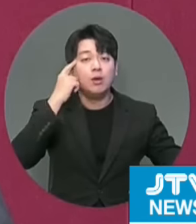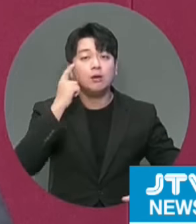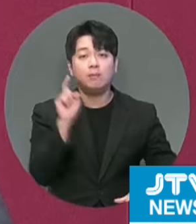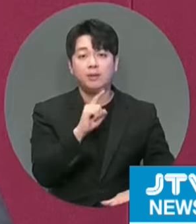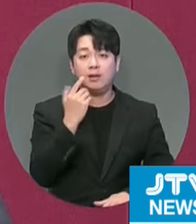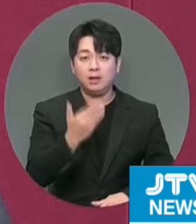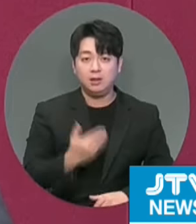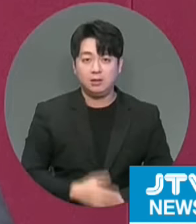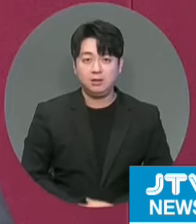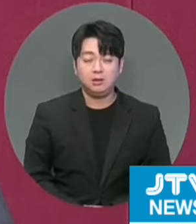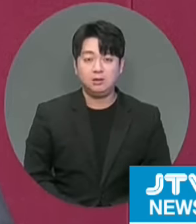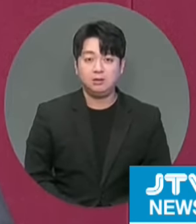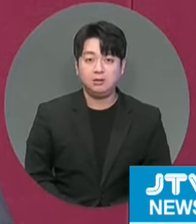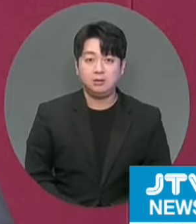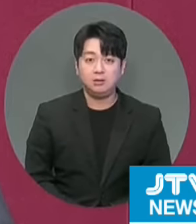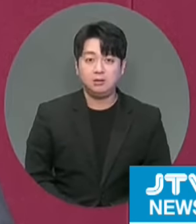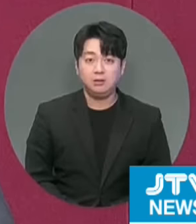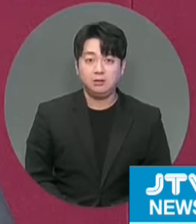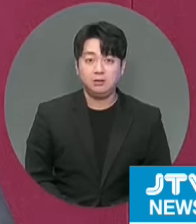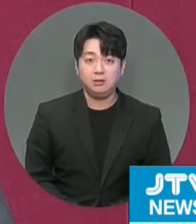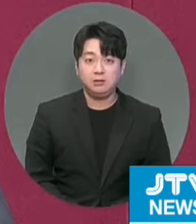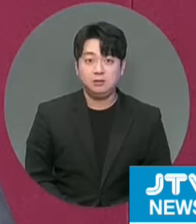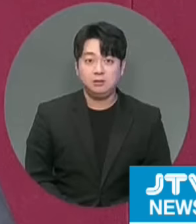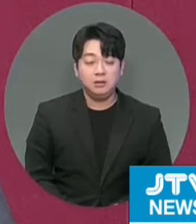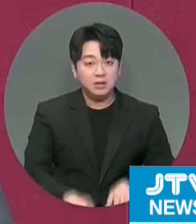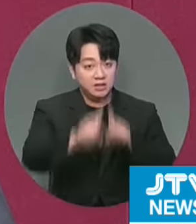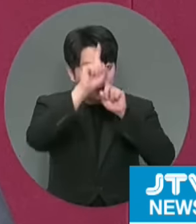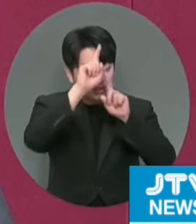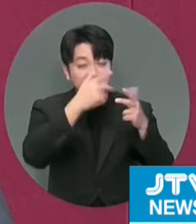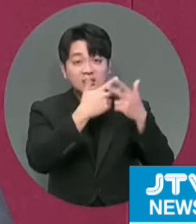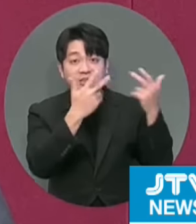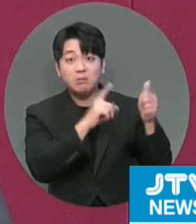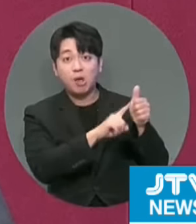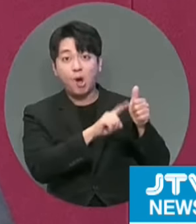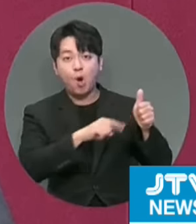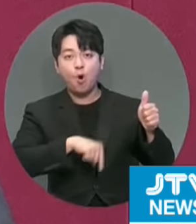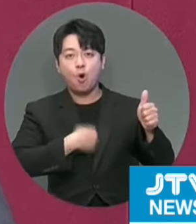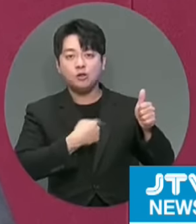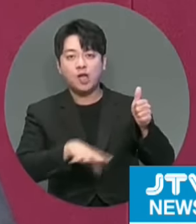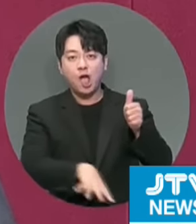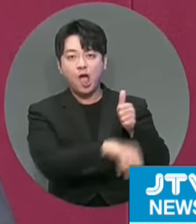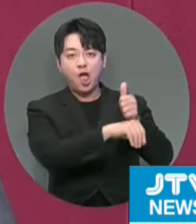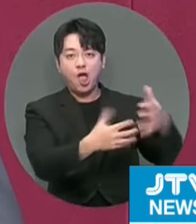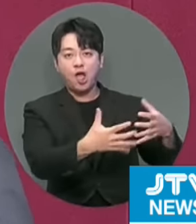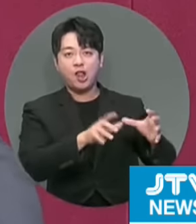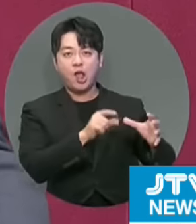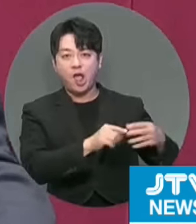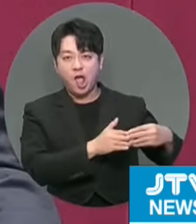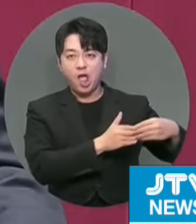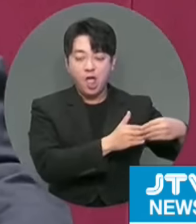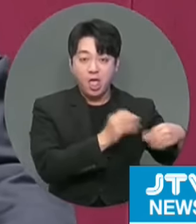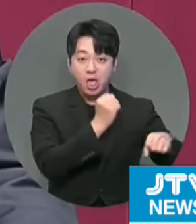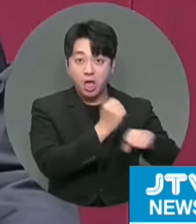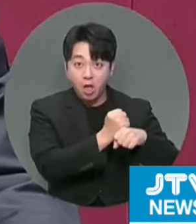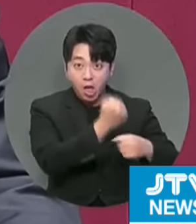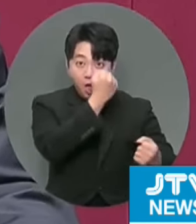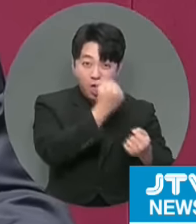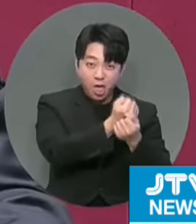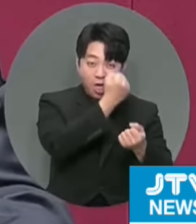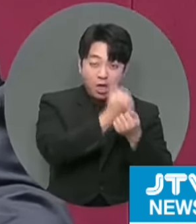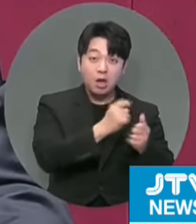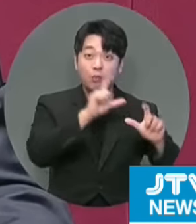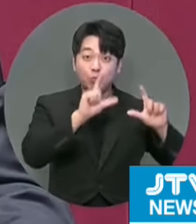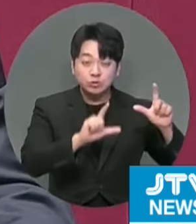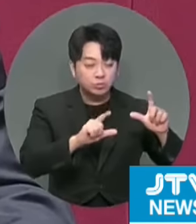혹여 신문에서 이야기하는 일극체제, 이재명 대표 체제에 대한 일사불란함을 보이고 그에 대한 연기를 피우기 위한 사법